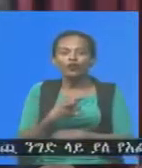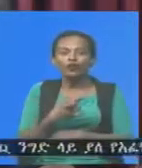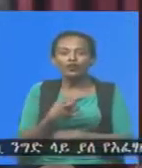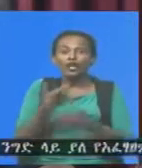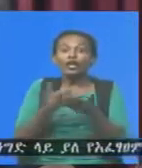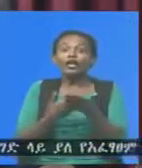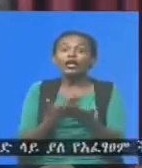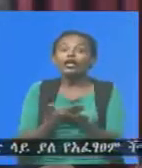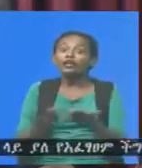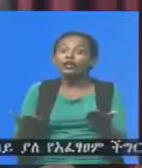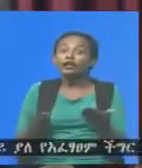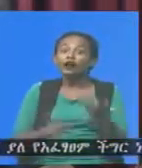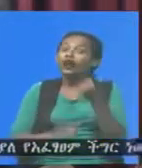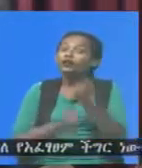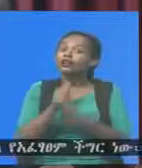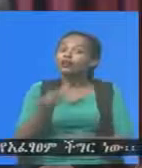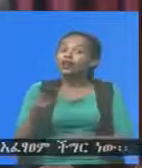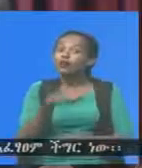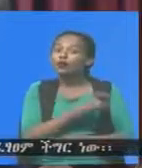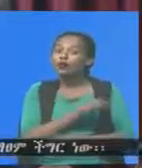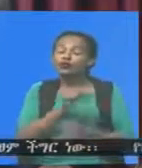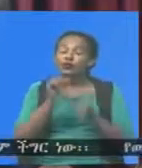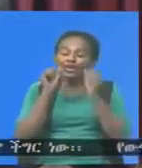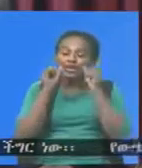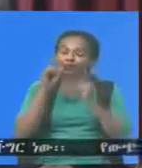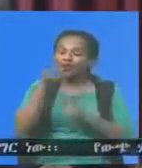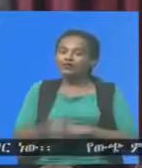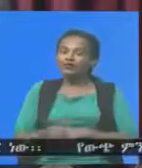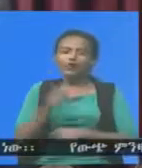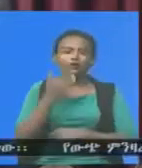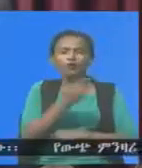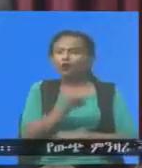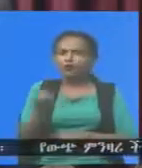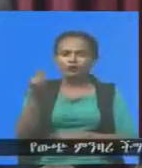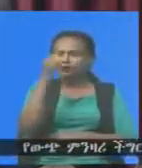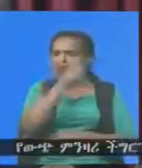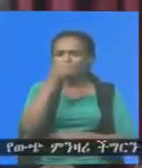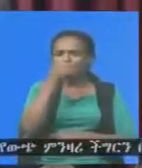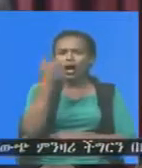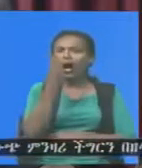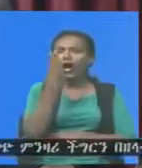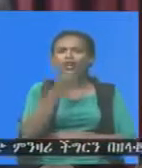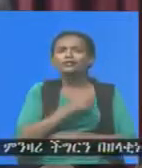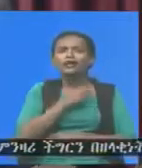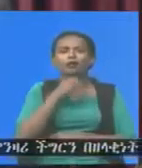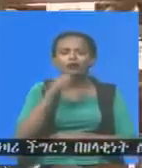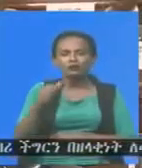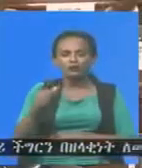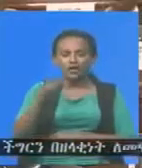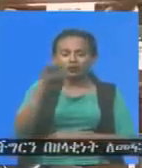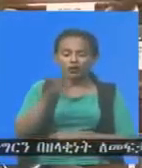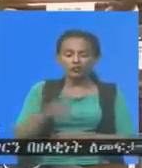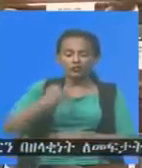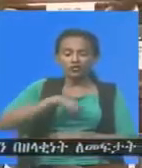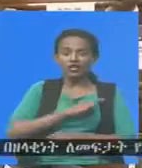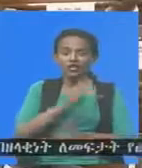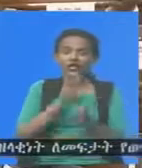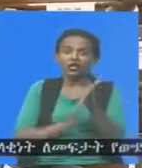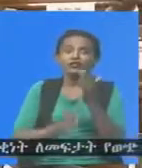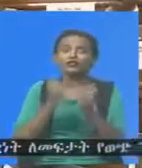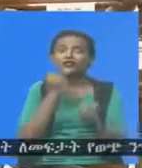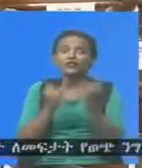ይሄ ነገር አደገኛ መሆኑን መገንዘብ ያስፈልጋል። ጥሩ አይደለም። ለኢትዮጵያ አይጠቅማት። የሚያስፈልገንኛ እርቅ ነው፣ ይቅርታ ነው፣ ሰላም